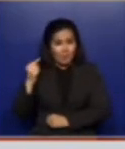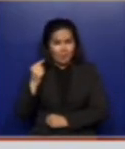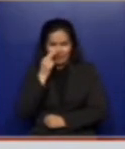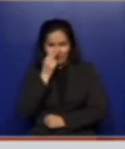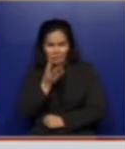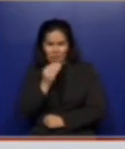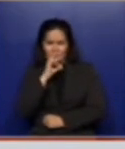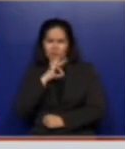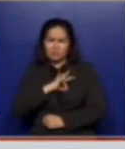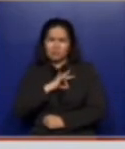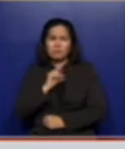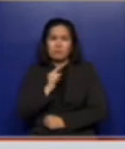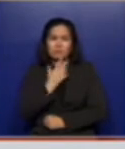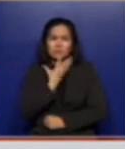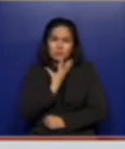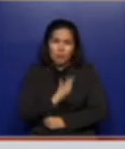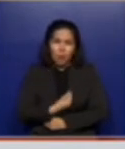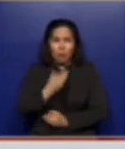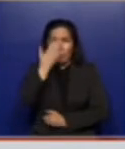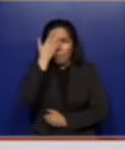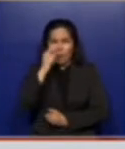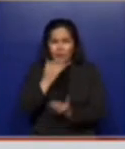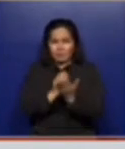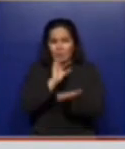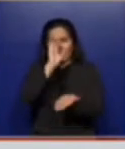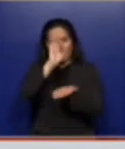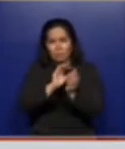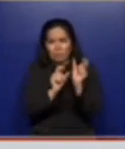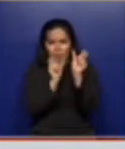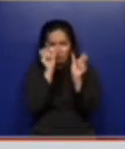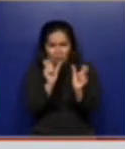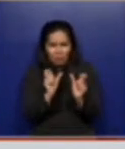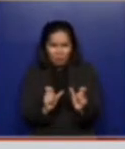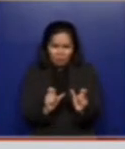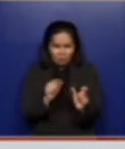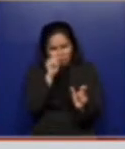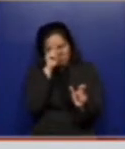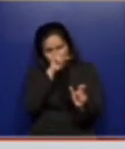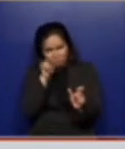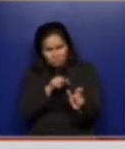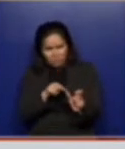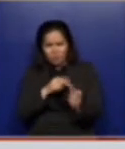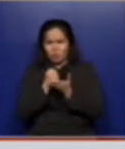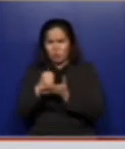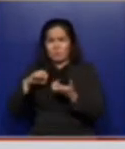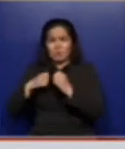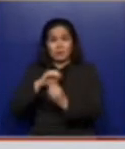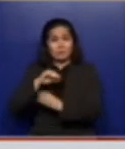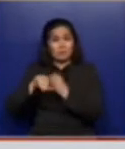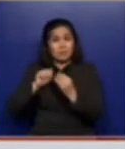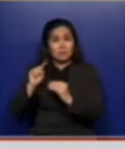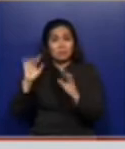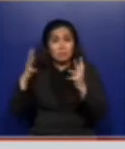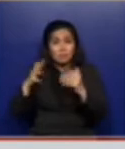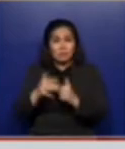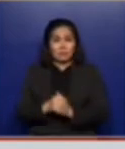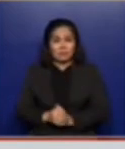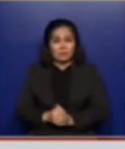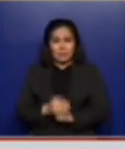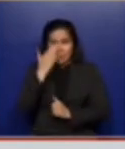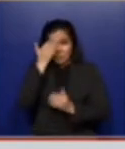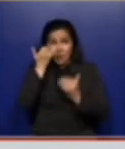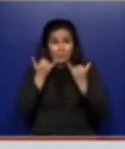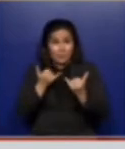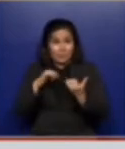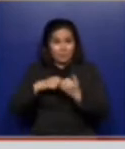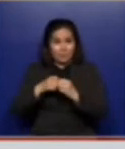ครับงบประมาณที่ตั้งมาเนี่ยครับไม่ได้ตอบโจทย์ในการที่แก้ไขปัญหาเศรษฐกิจที่มันกำลังมาถึงณเ